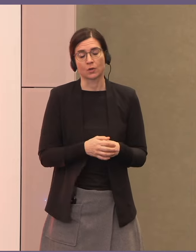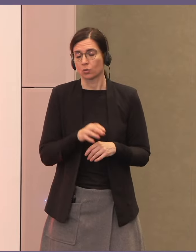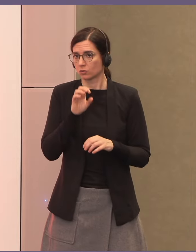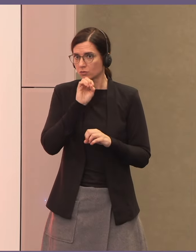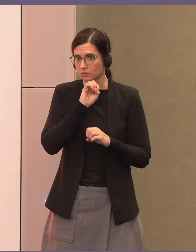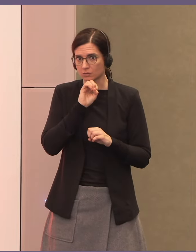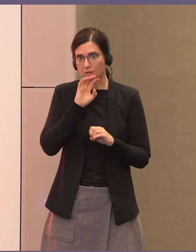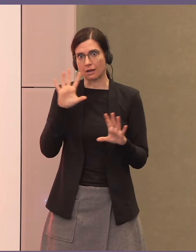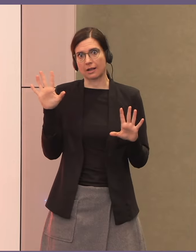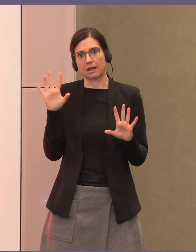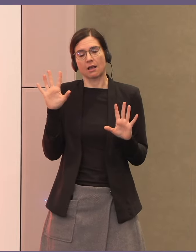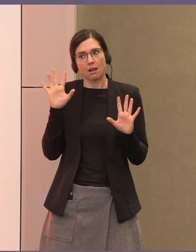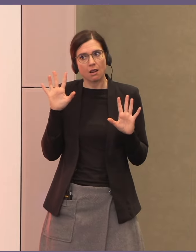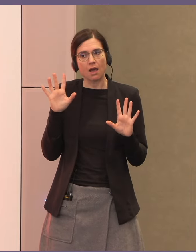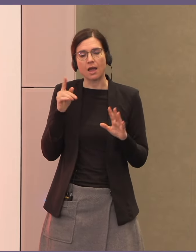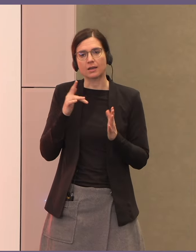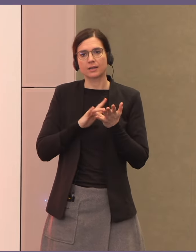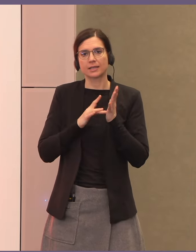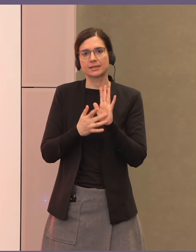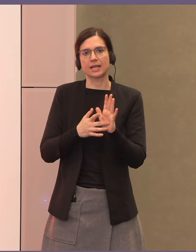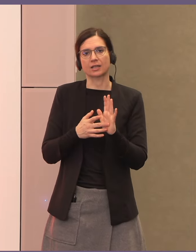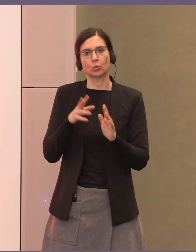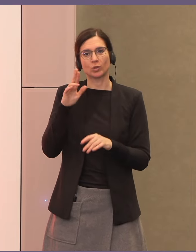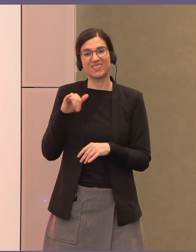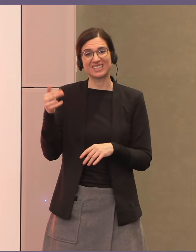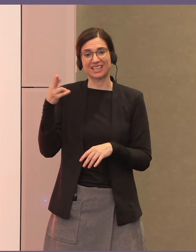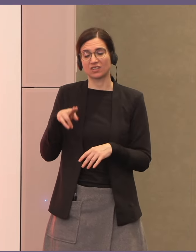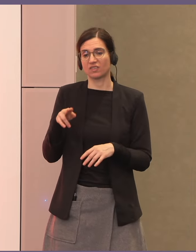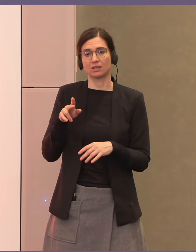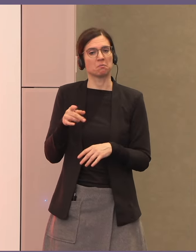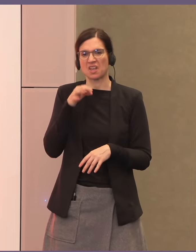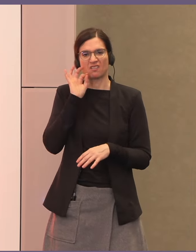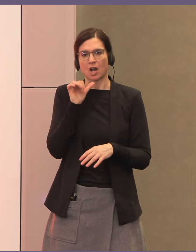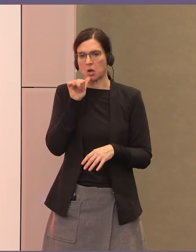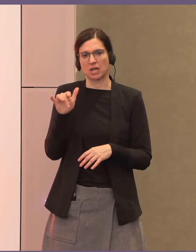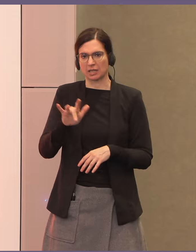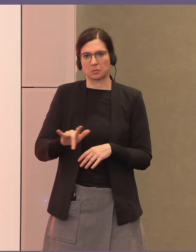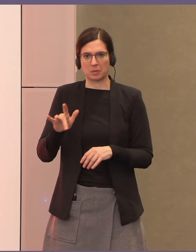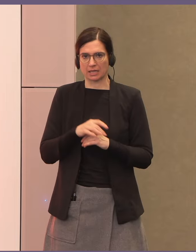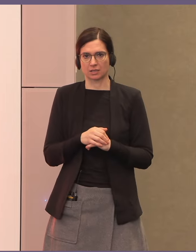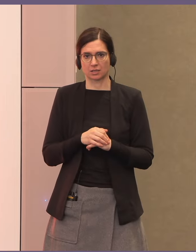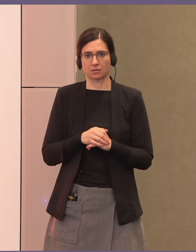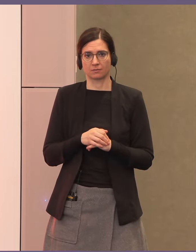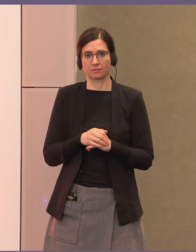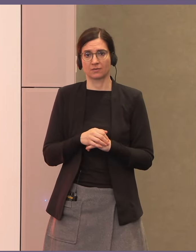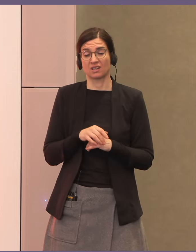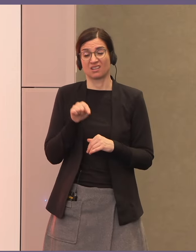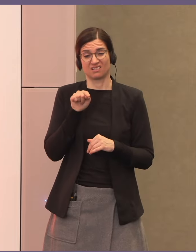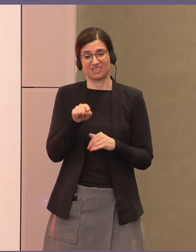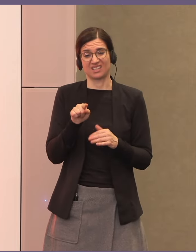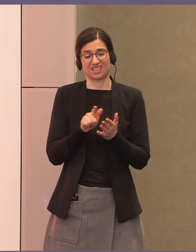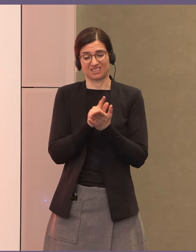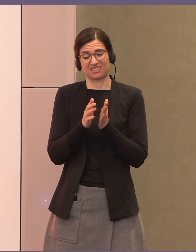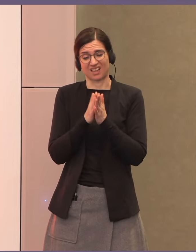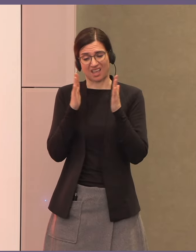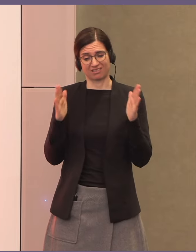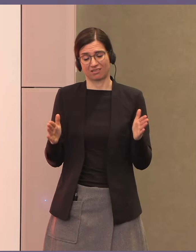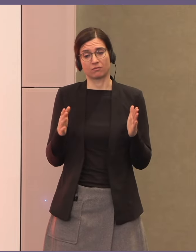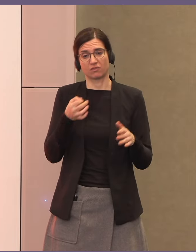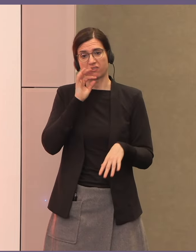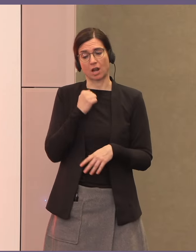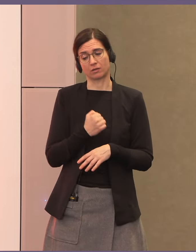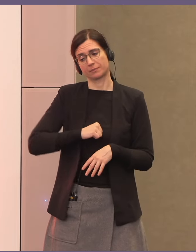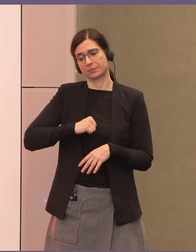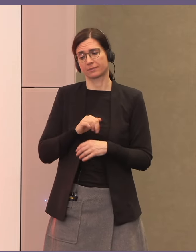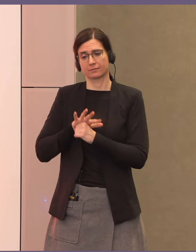vermeintlich gottgewollte Platz der Frau in der Universität sein sollte. Und es kam zu einer Politik der Abdrängung. Ob in der